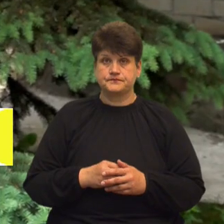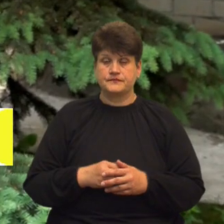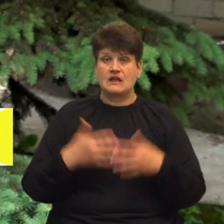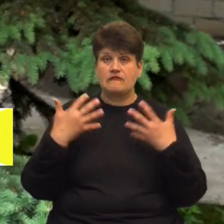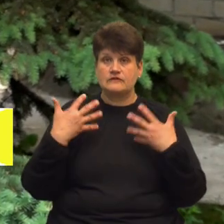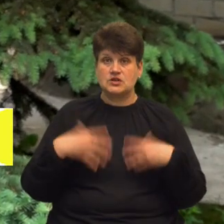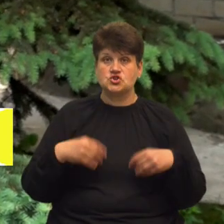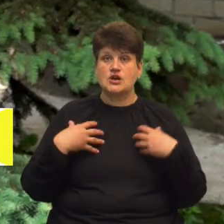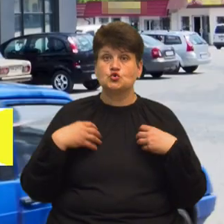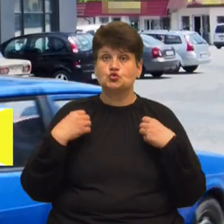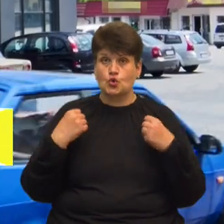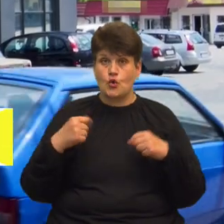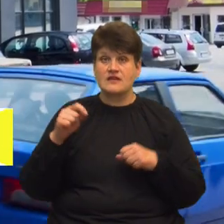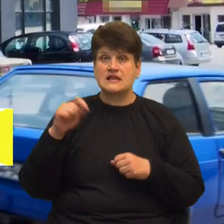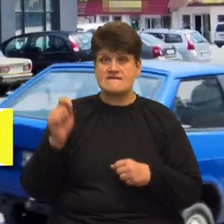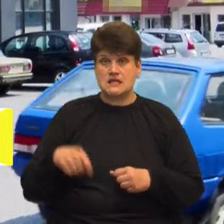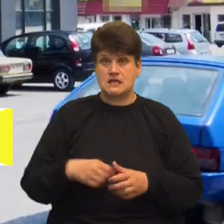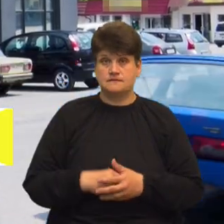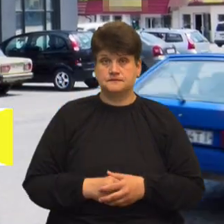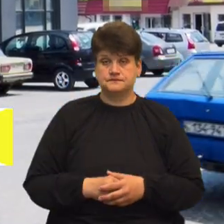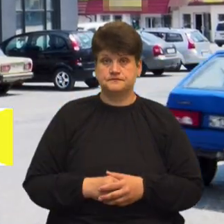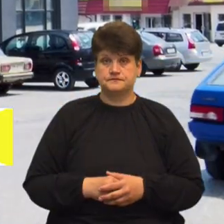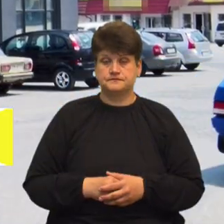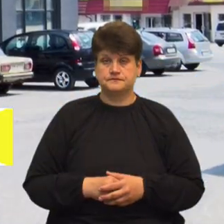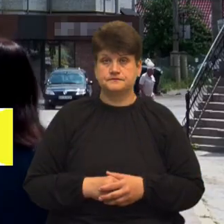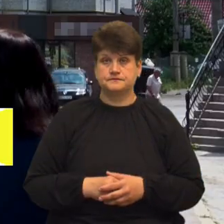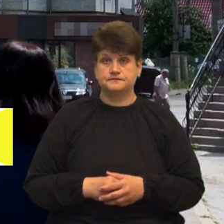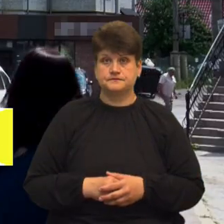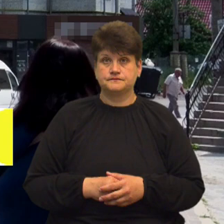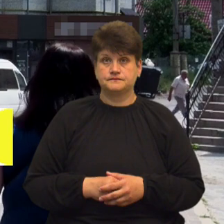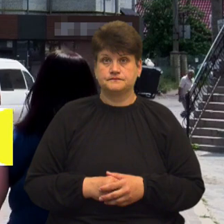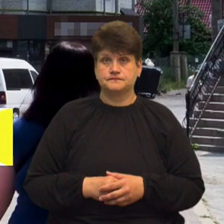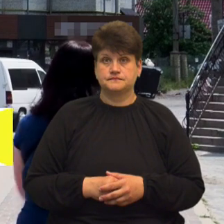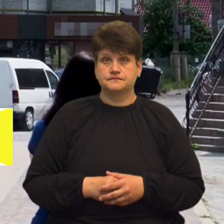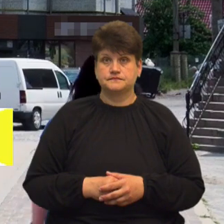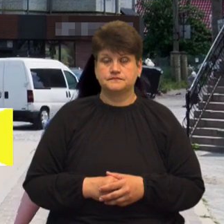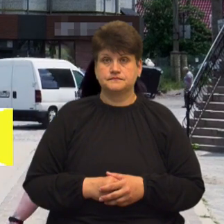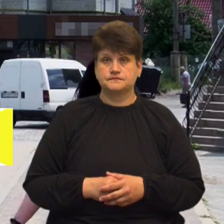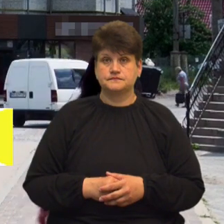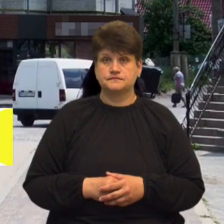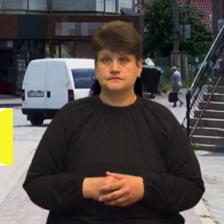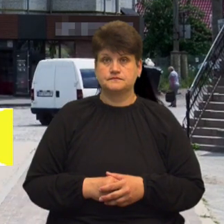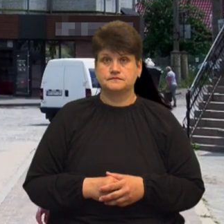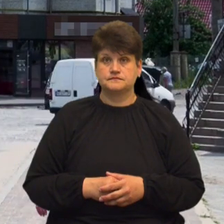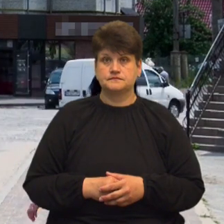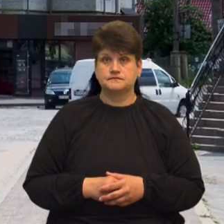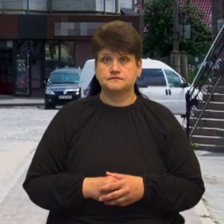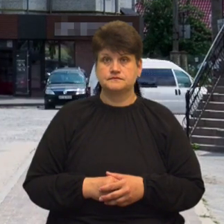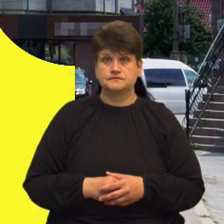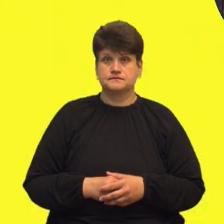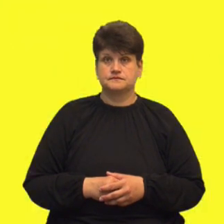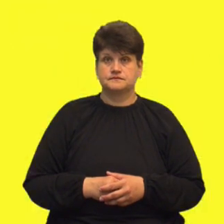втрачають здоров'я на війні. Анастасія Кисіль, Василь Панчук, Андрій Бодак, Суспільне новини, Тернопільщина.